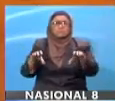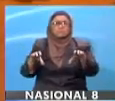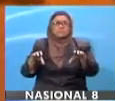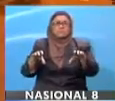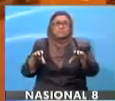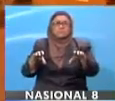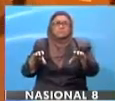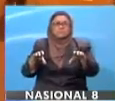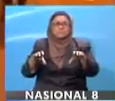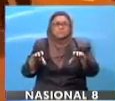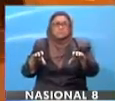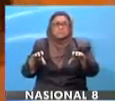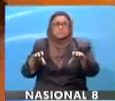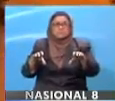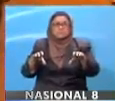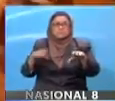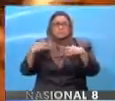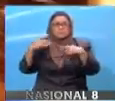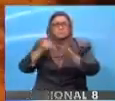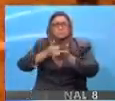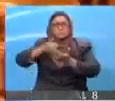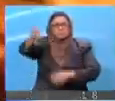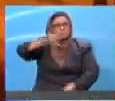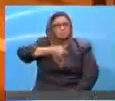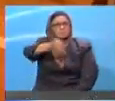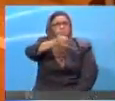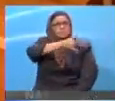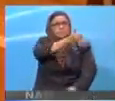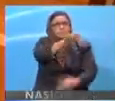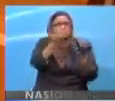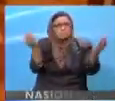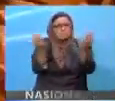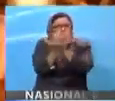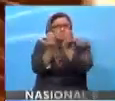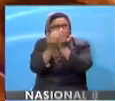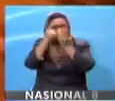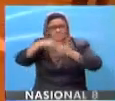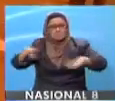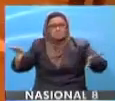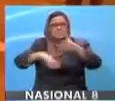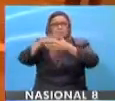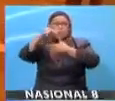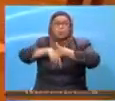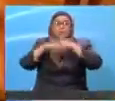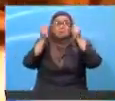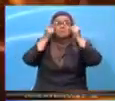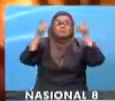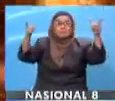kesadaran dulu, kita telah pergi ke sekolah untuk menyedarkan murid-murid